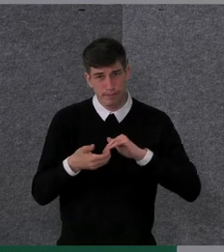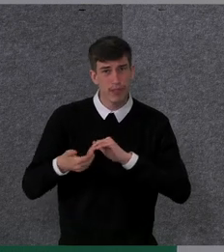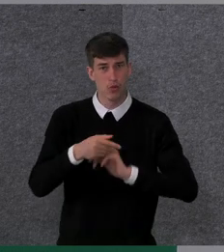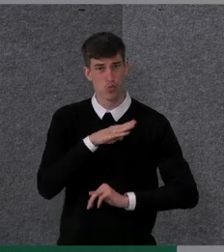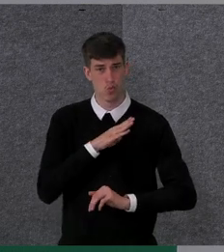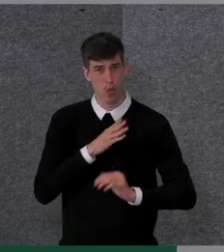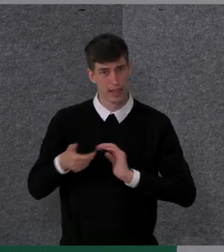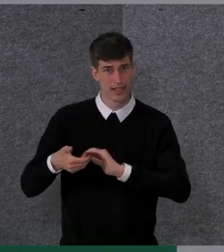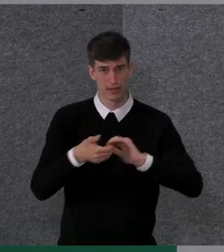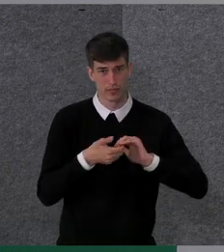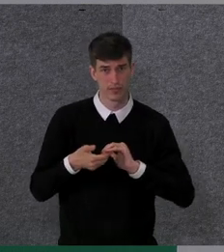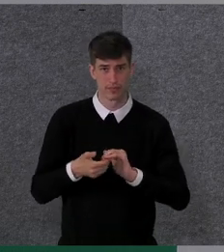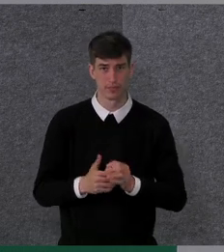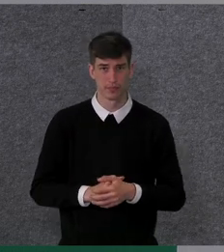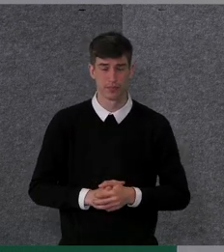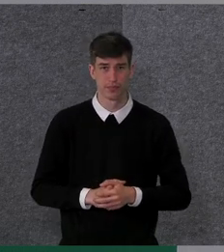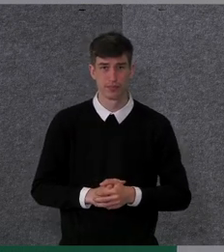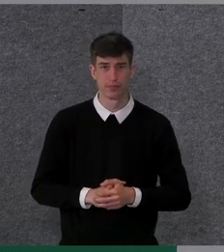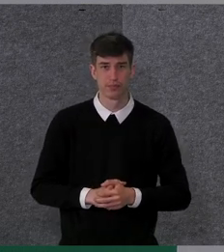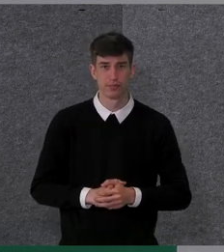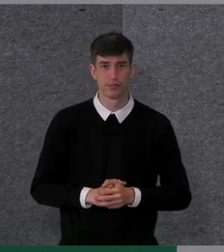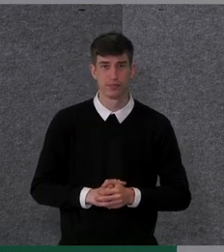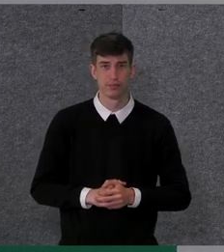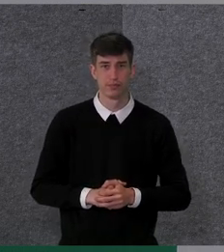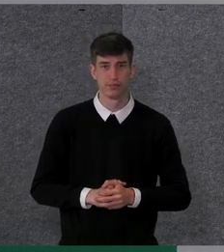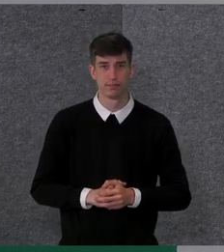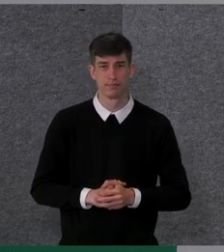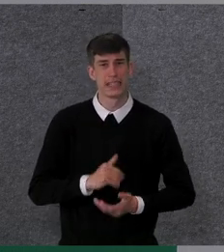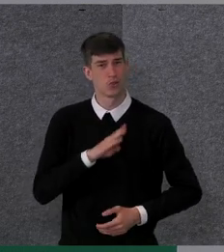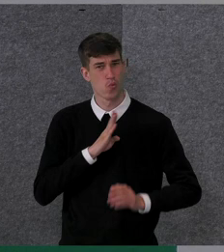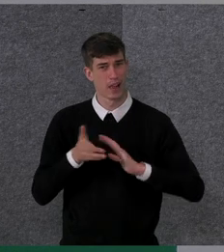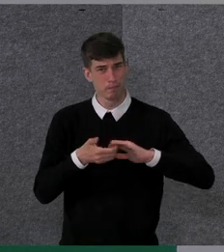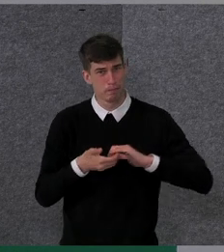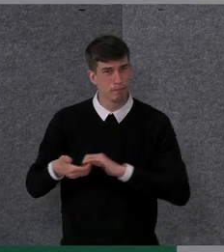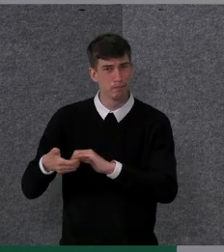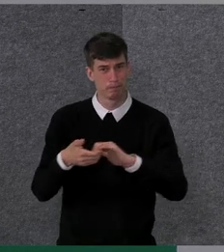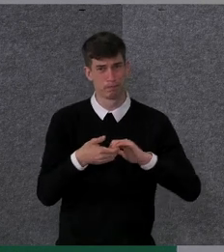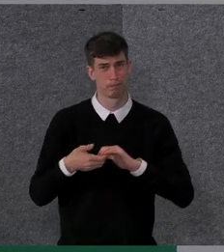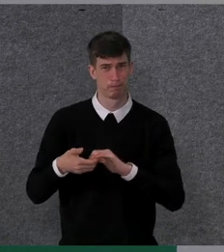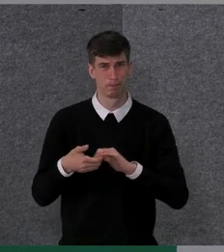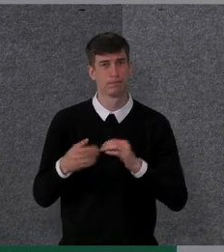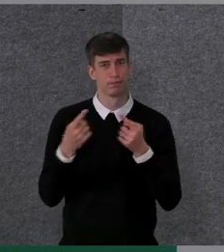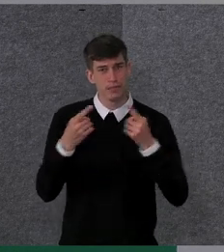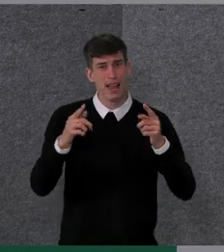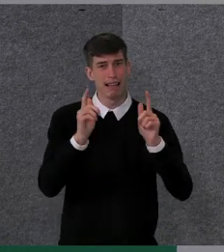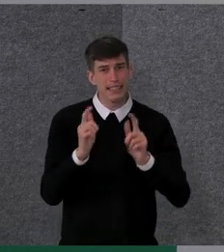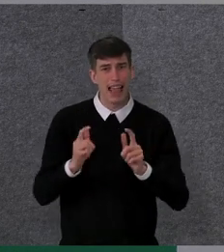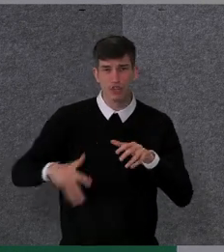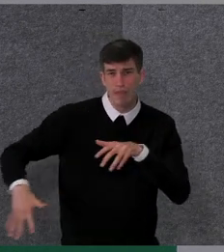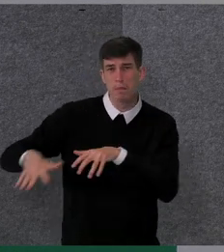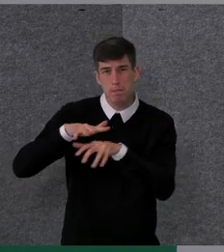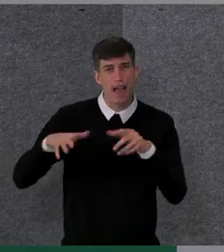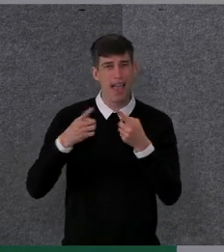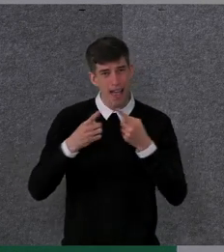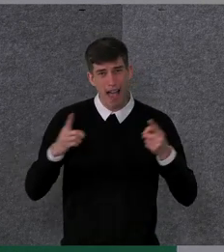Erleben. Ich werde mich dafür einsetzen, dass dieses kollektive Erleben endlich in allen gesellschaftlichen Bereichen